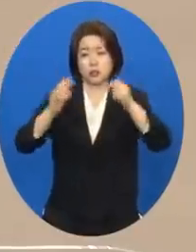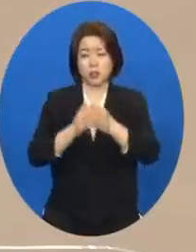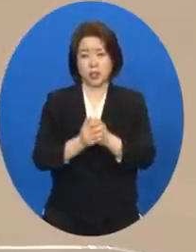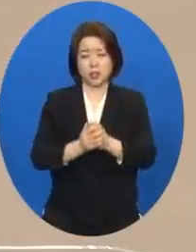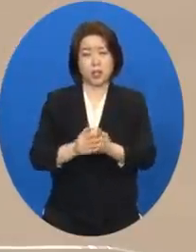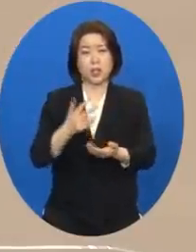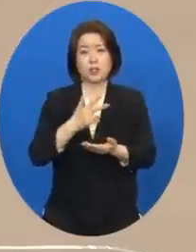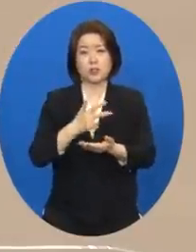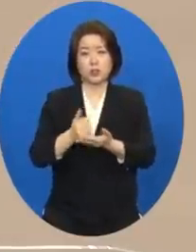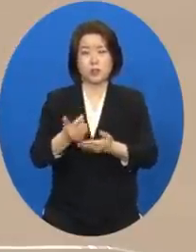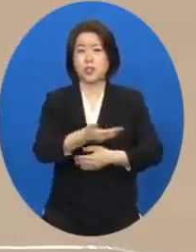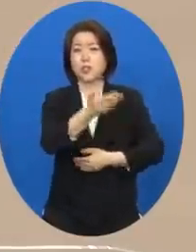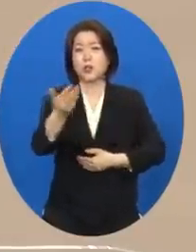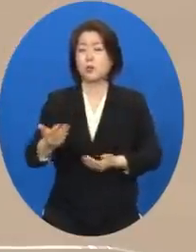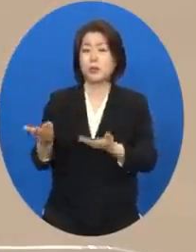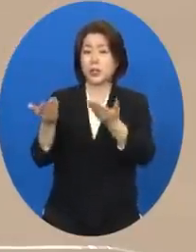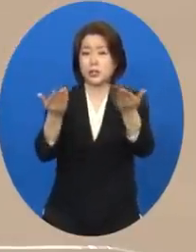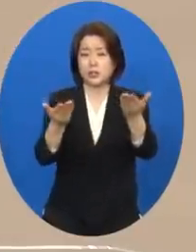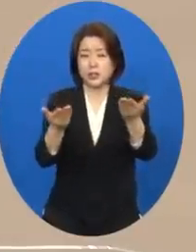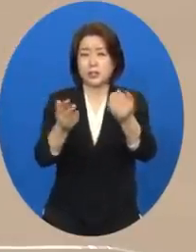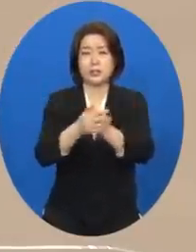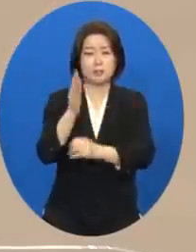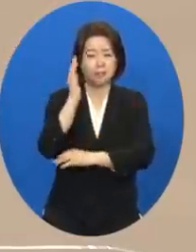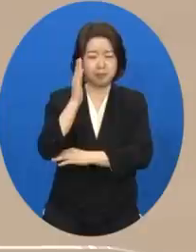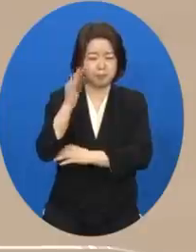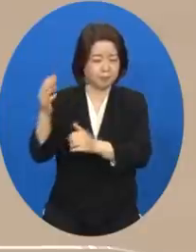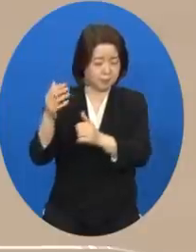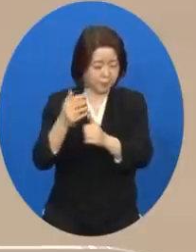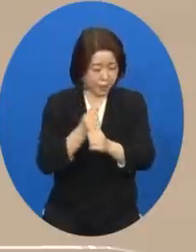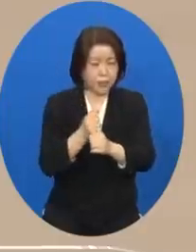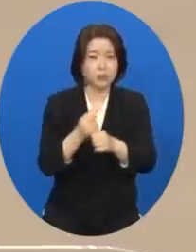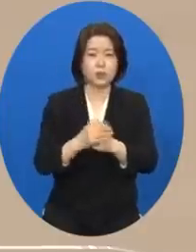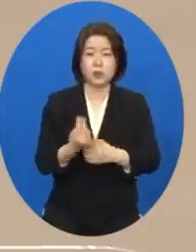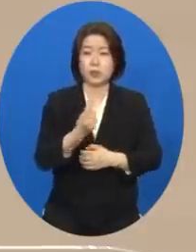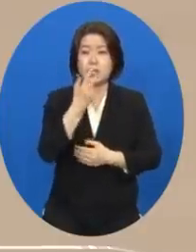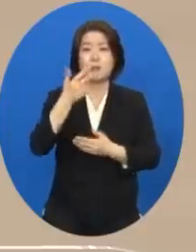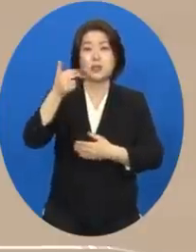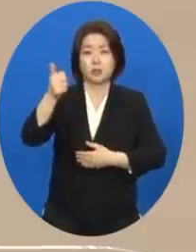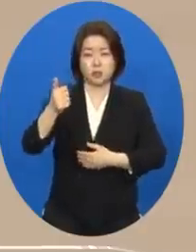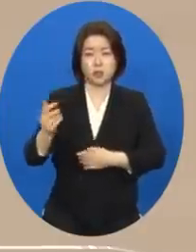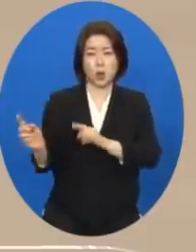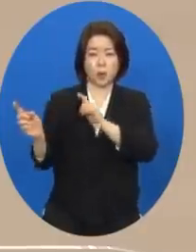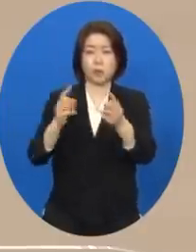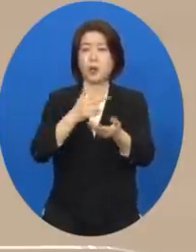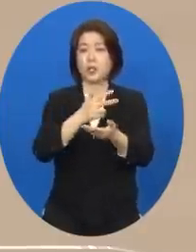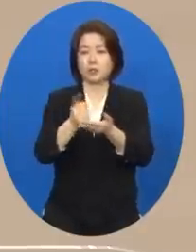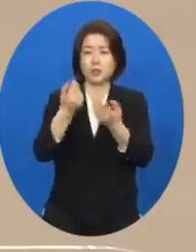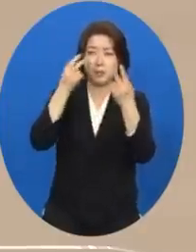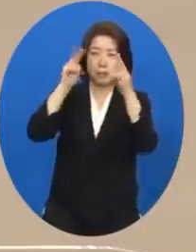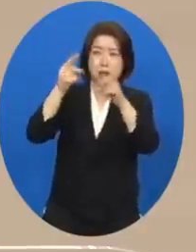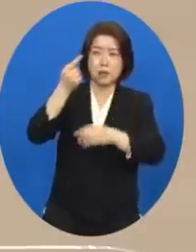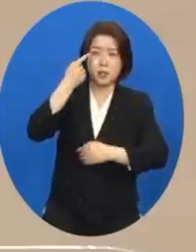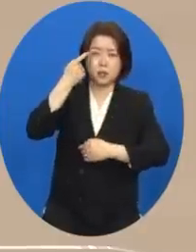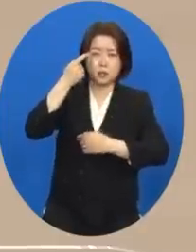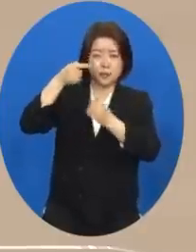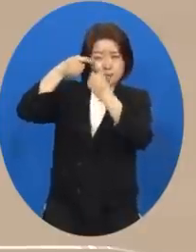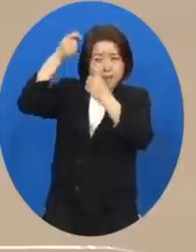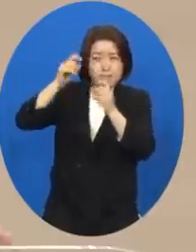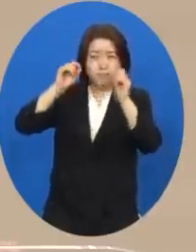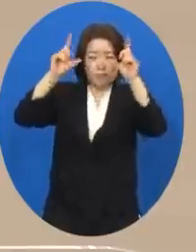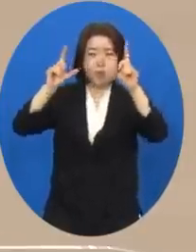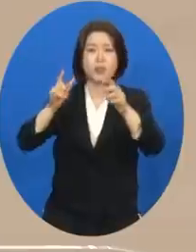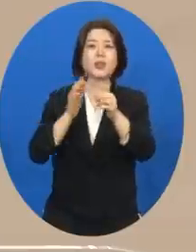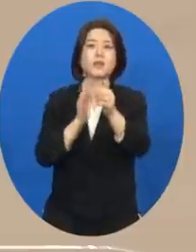그 메세지를 붙잡고 생명의 주 부활의 주 주님 바라보는 눈을 뜨 시기를